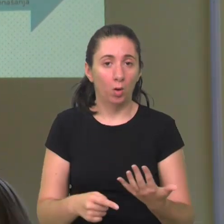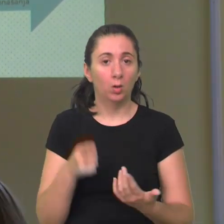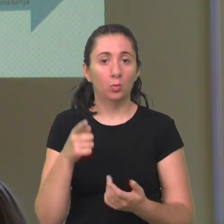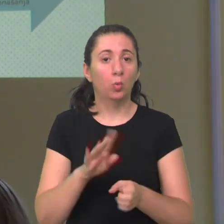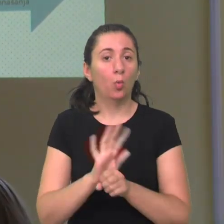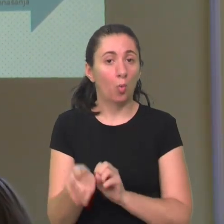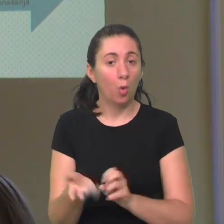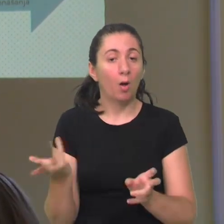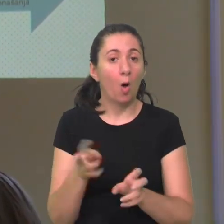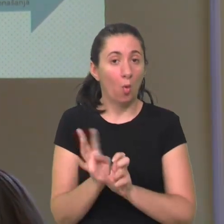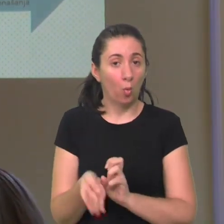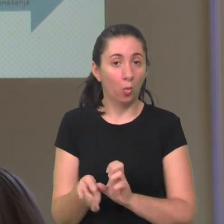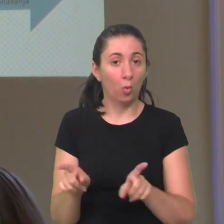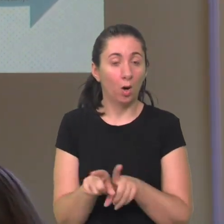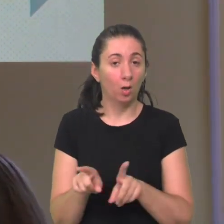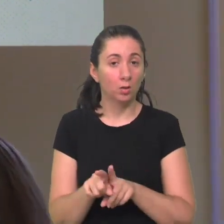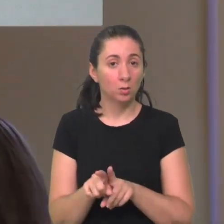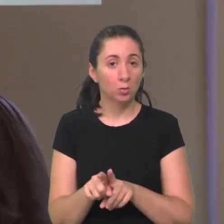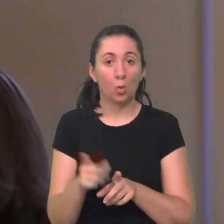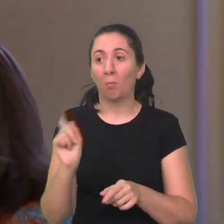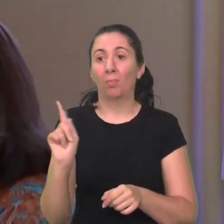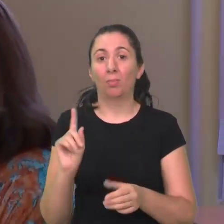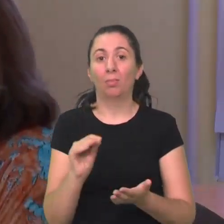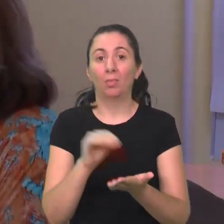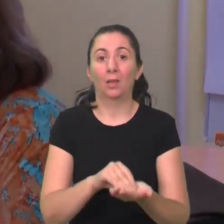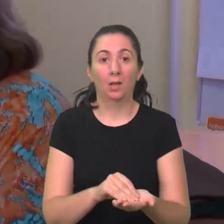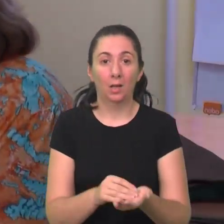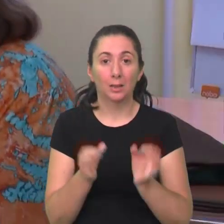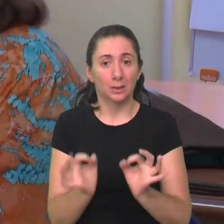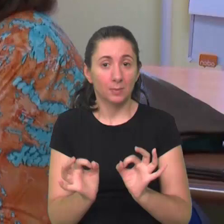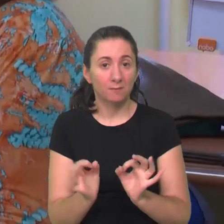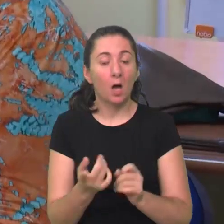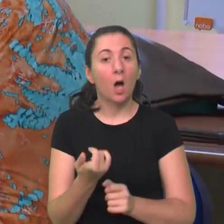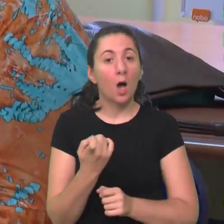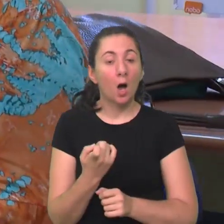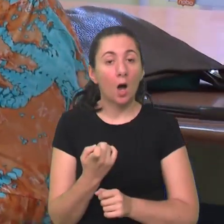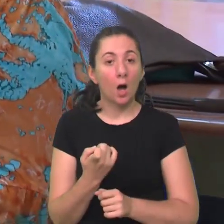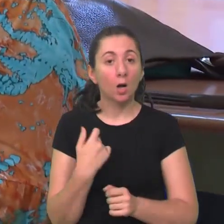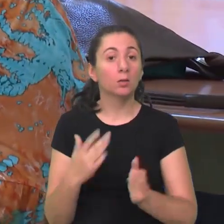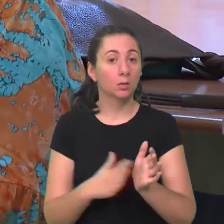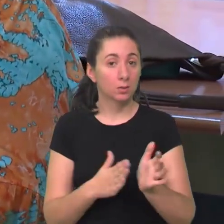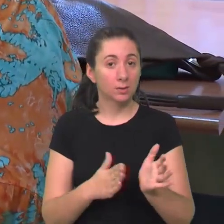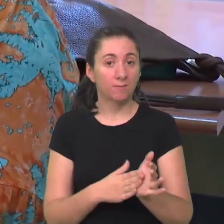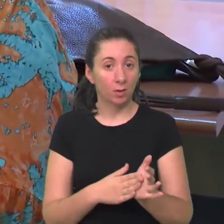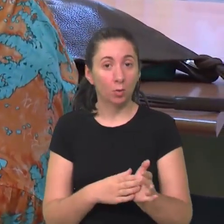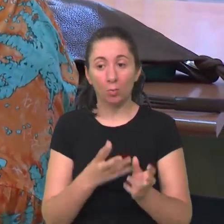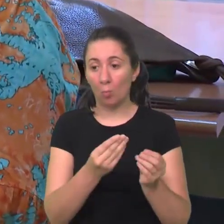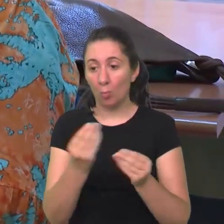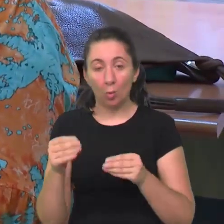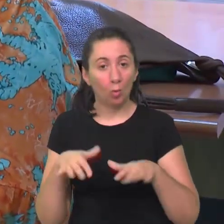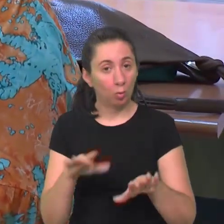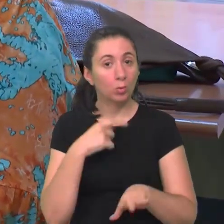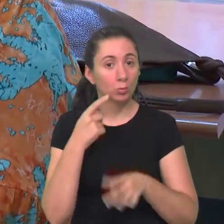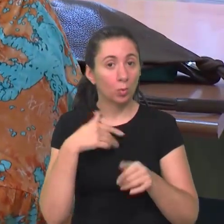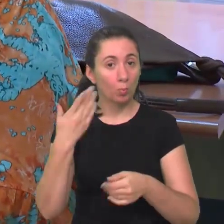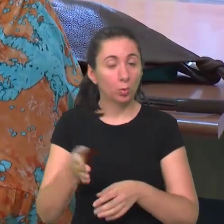tu korona kao korona normalno nije navedena, specificirana, ali smo svjedoci toga da su mnogi ljudi